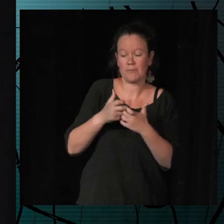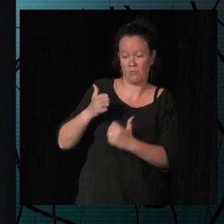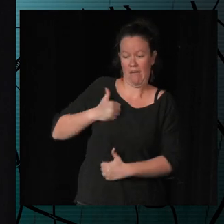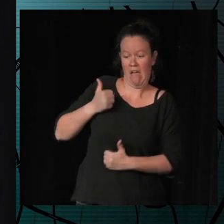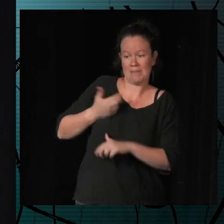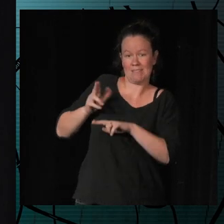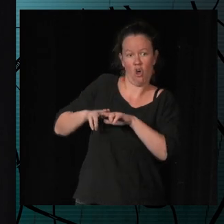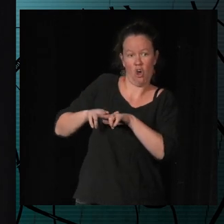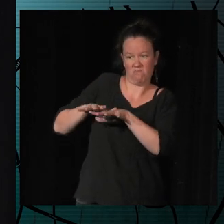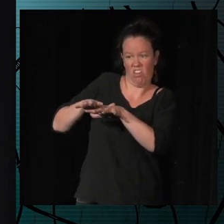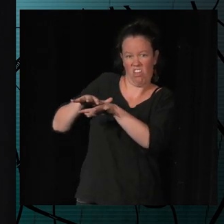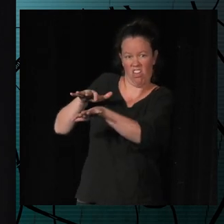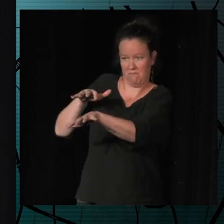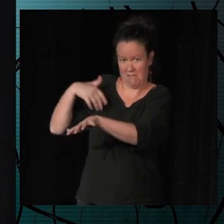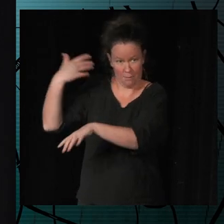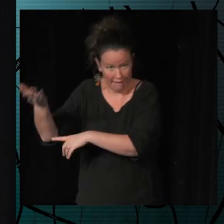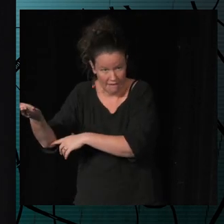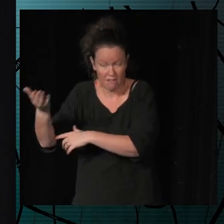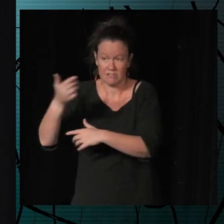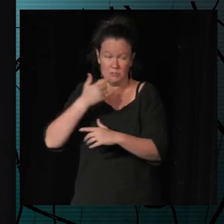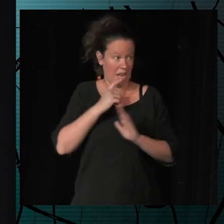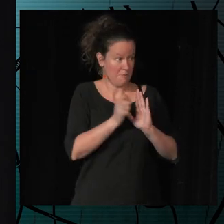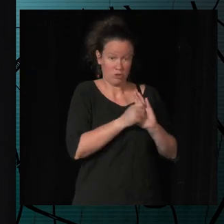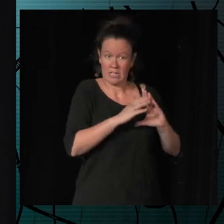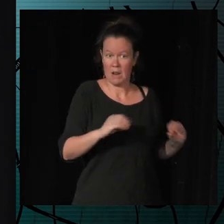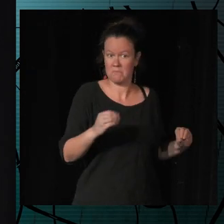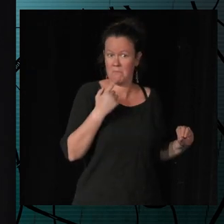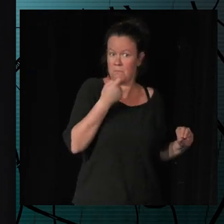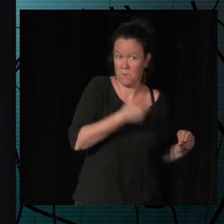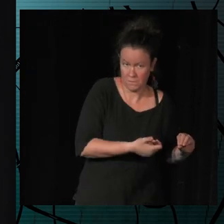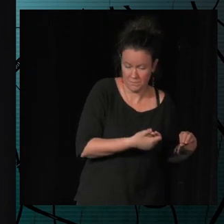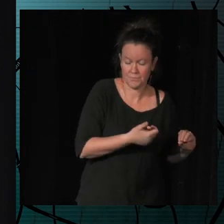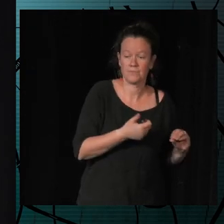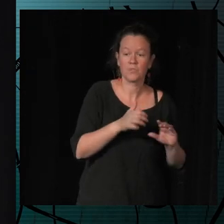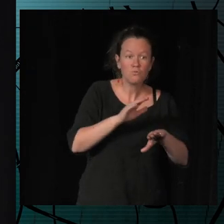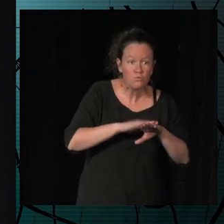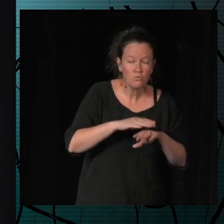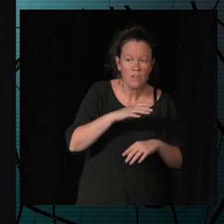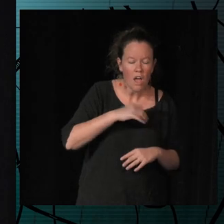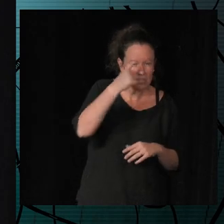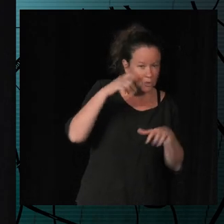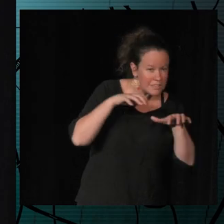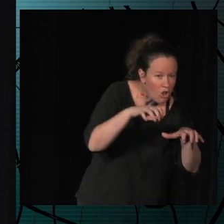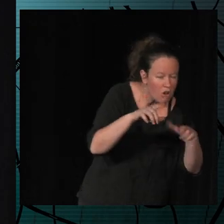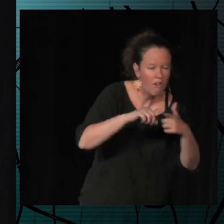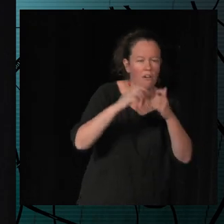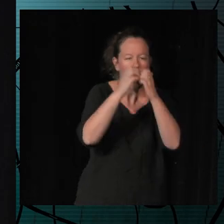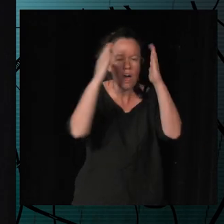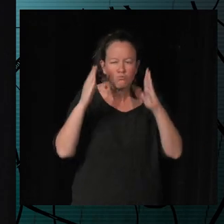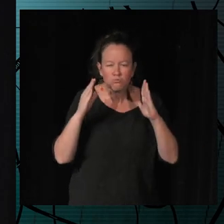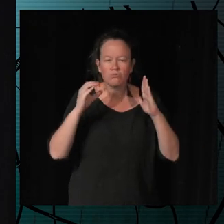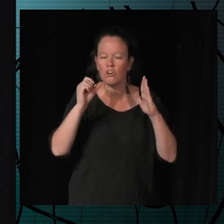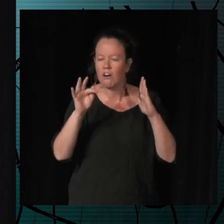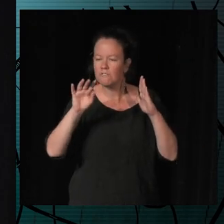cetera qui arriveront quelques années après 96 c'est plutôt calme et arrive donc Resident Evil House of the Dead aussi donc c'est par le jeu vidéo à ce moment-là